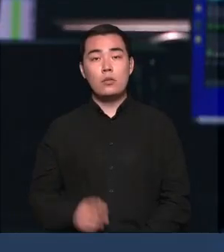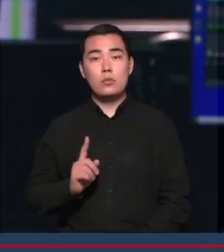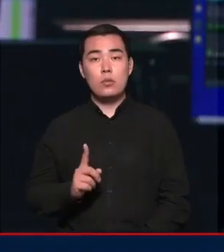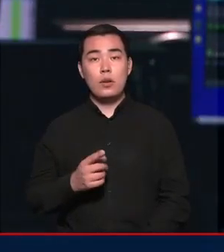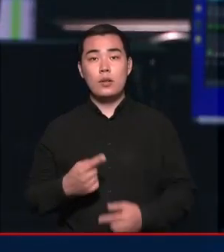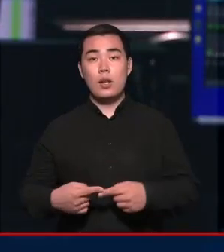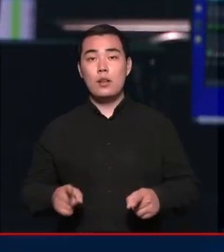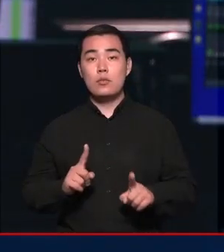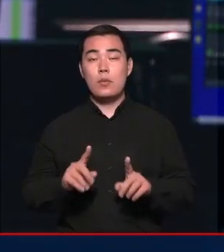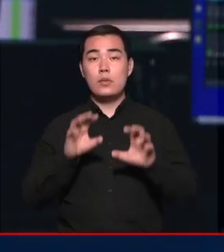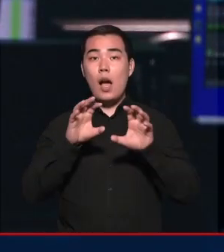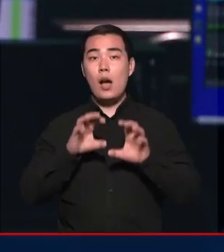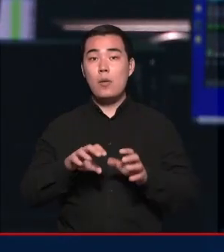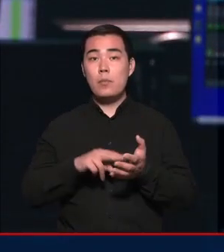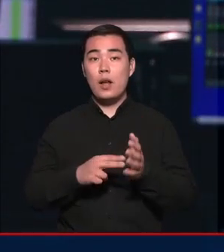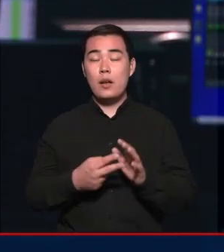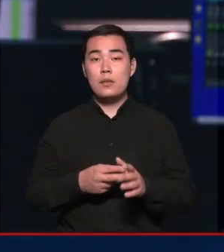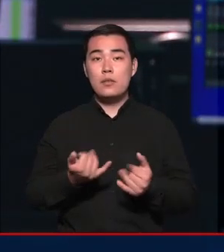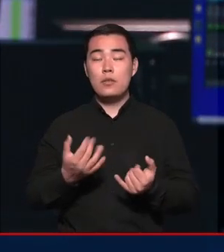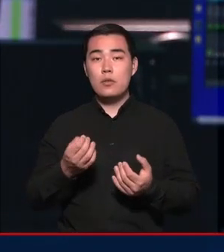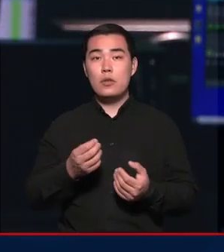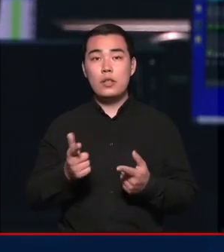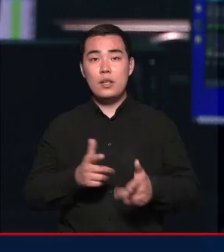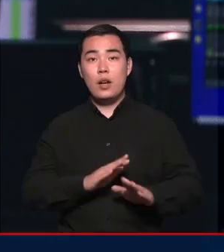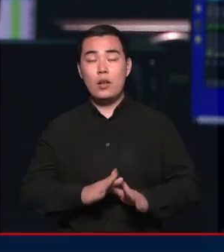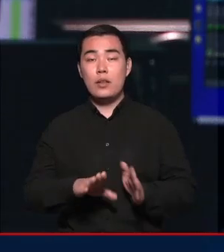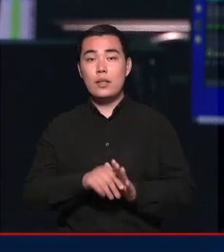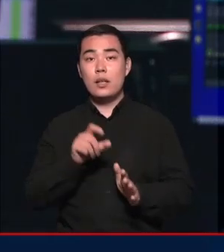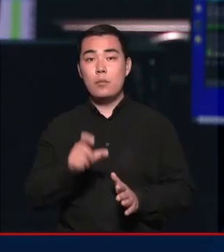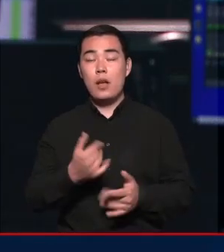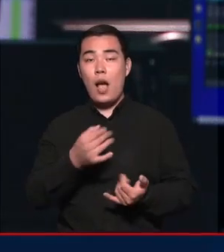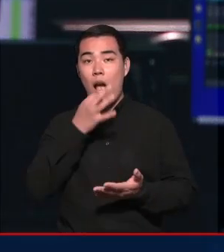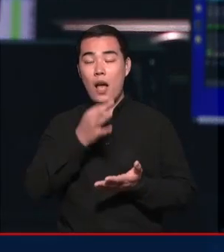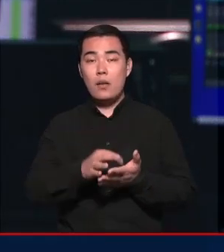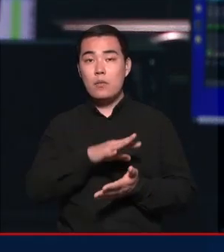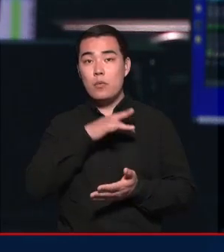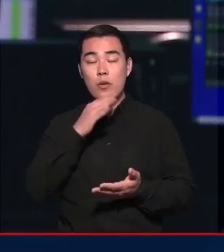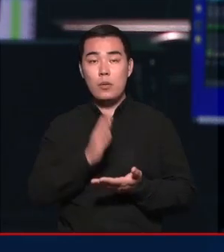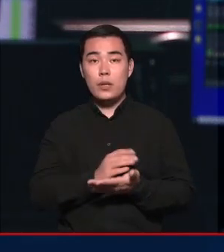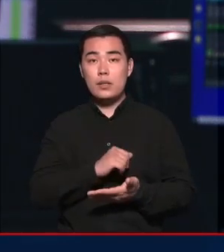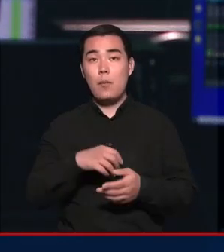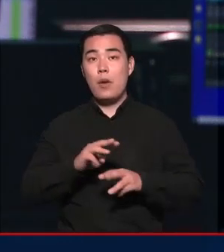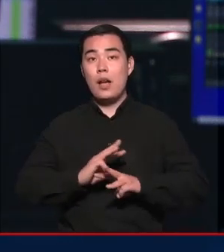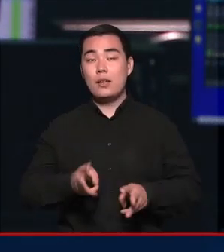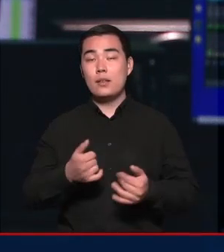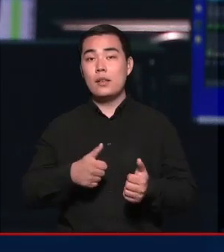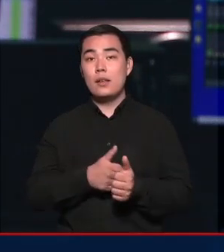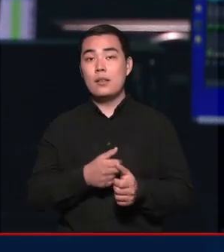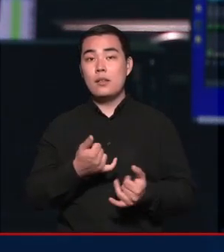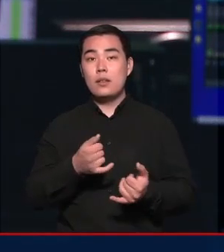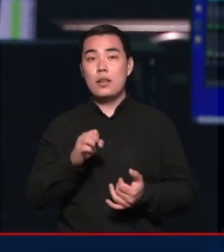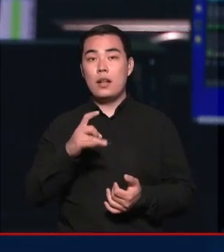Дегенмен, кейбір заң жобалар шикі. Депутаттық сауалдарға жалтарма жауап көп. Мәжіліс төрағасы үкіметті шырауға